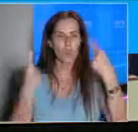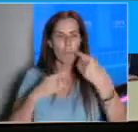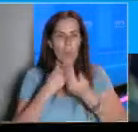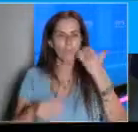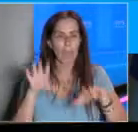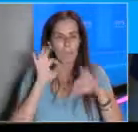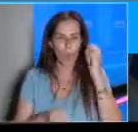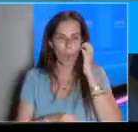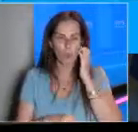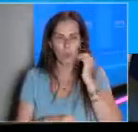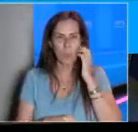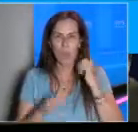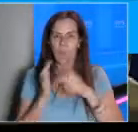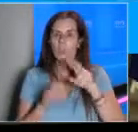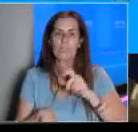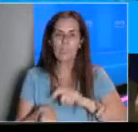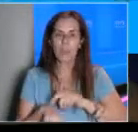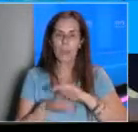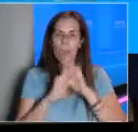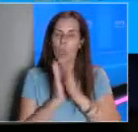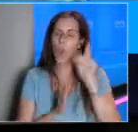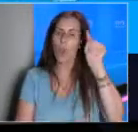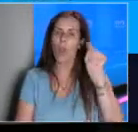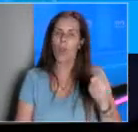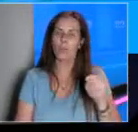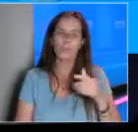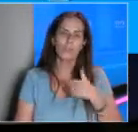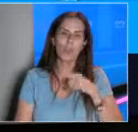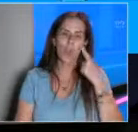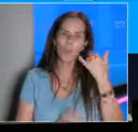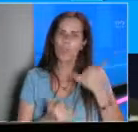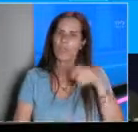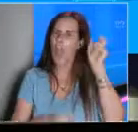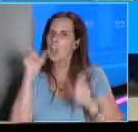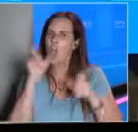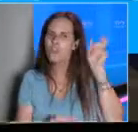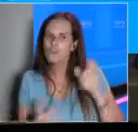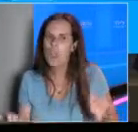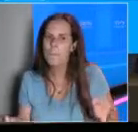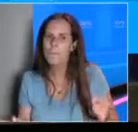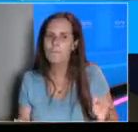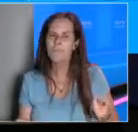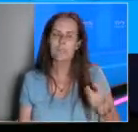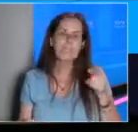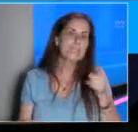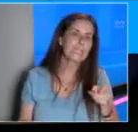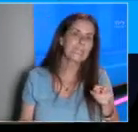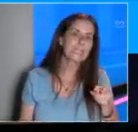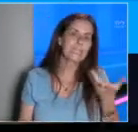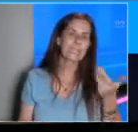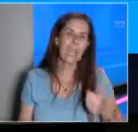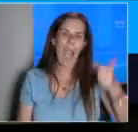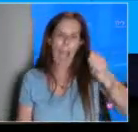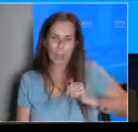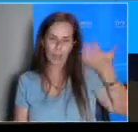יום לפני הבחירות, ולכן יש עוד זמן, הכל יכול לקרות, זה שאנחנו לא רואים עכשיו דמויות באופק, זה שאייזנקולט